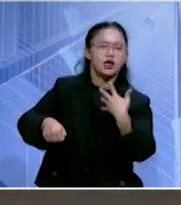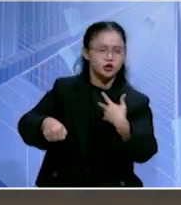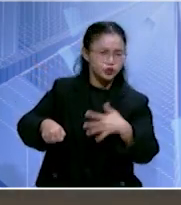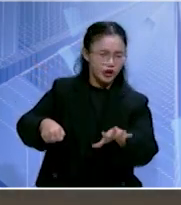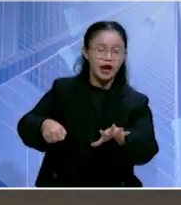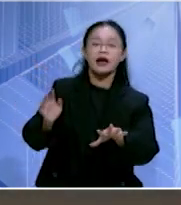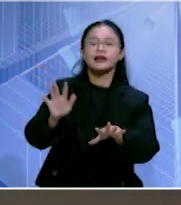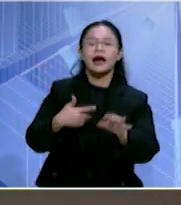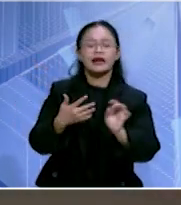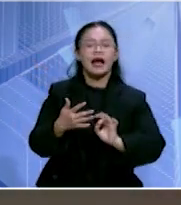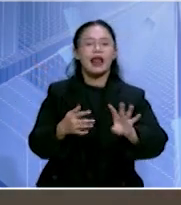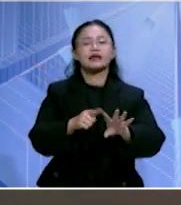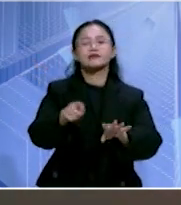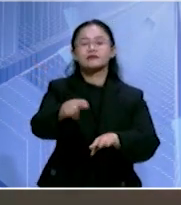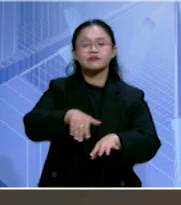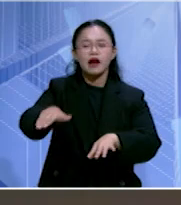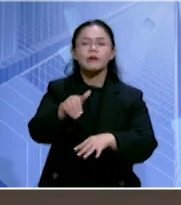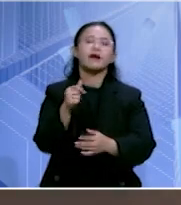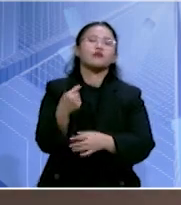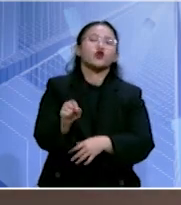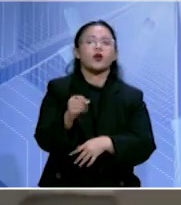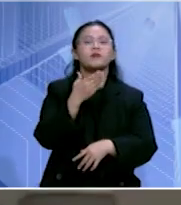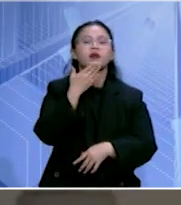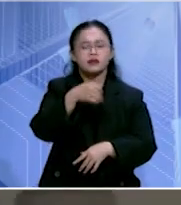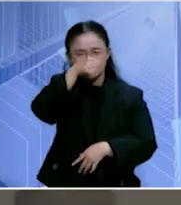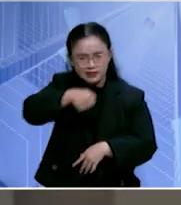Margasatwa Balai Raja merupakan habitat dan jelajah